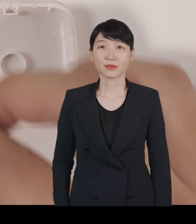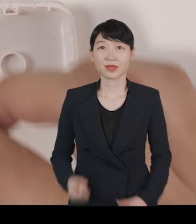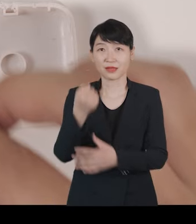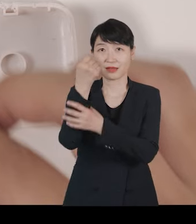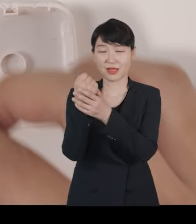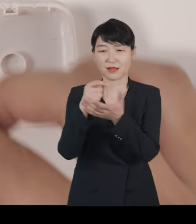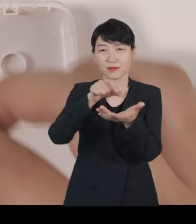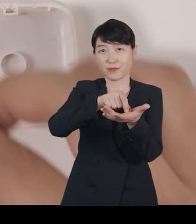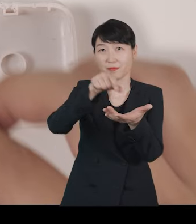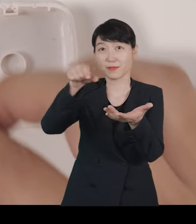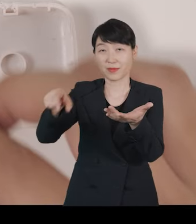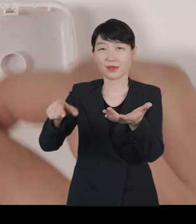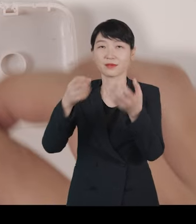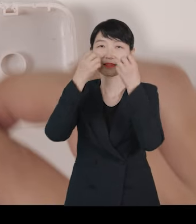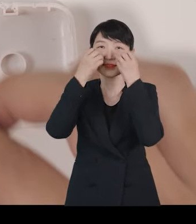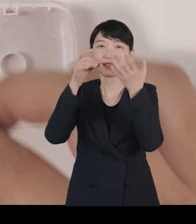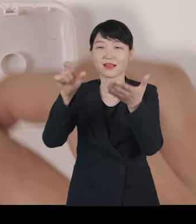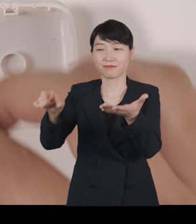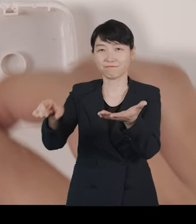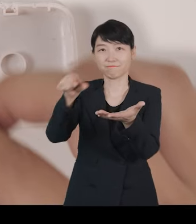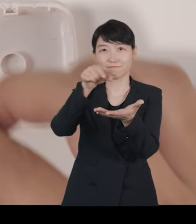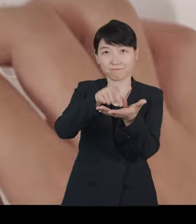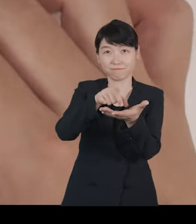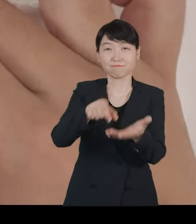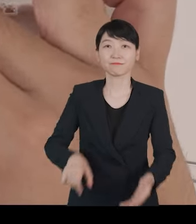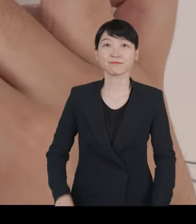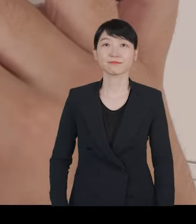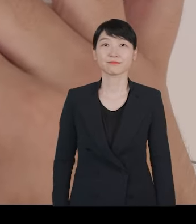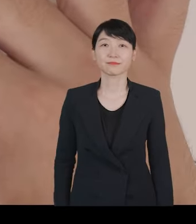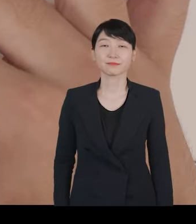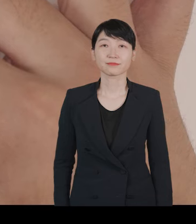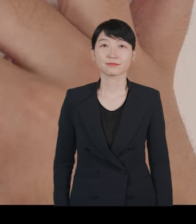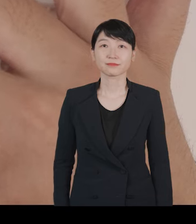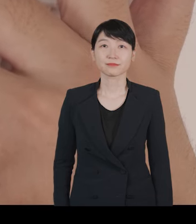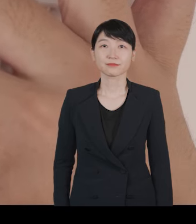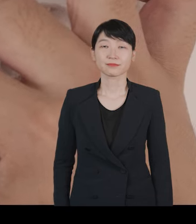기존의 배터리는 제거하고 새로운 배터리를 장착합니다.